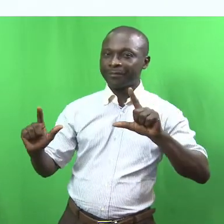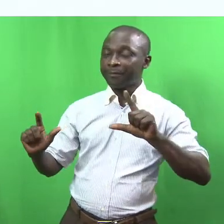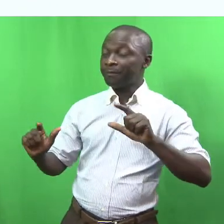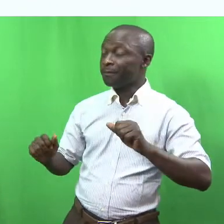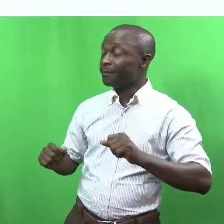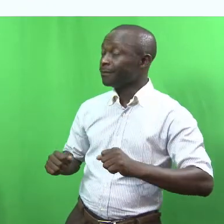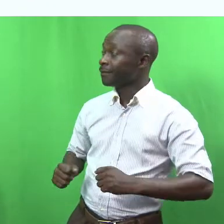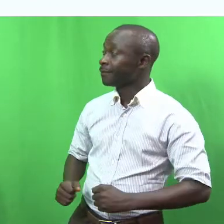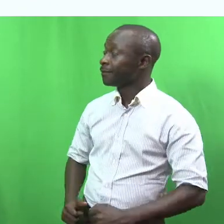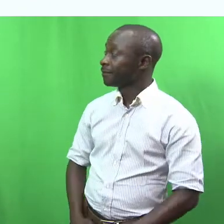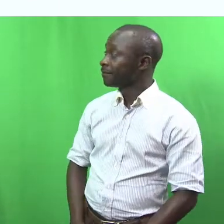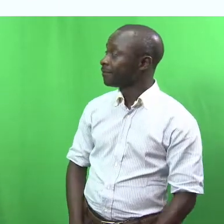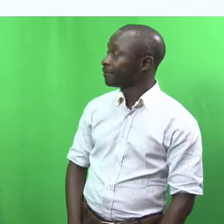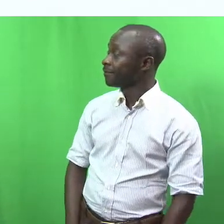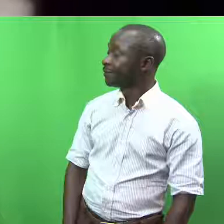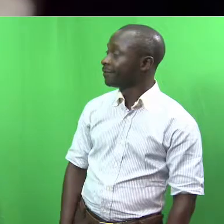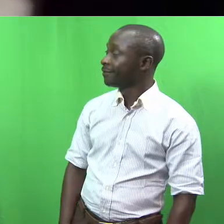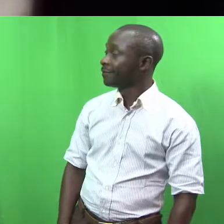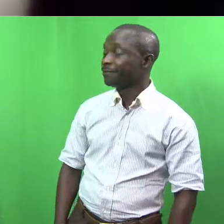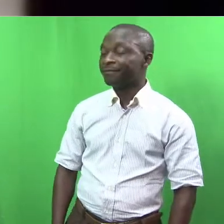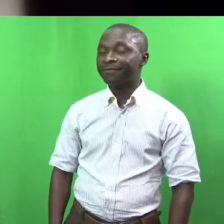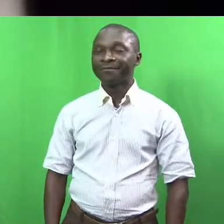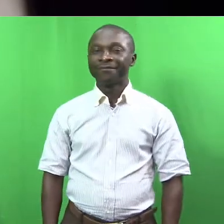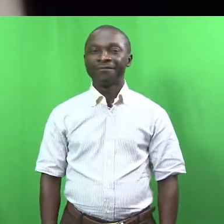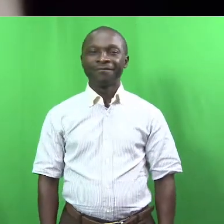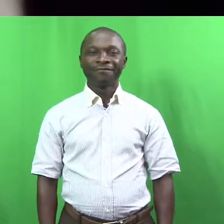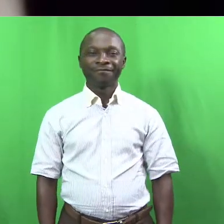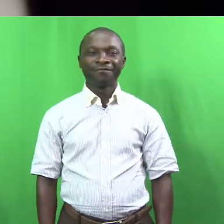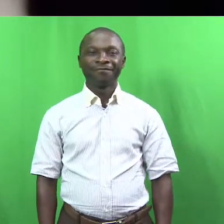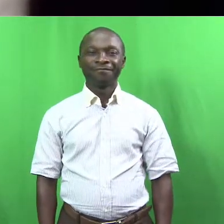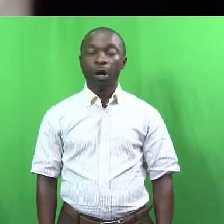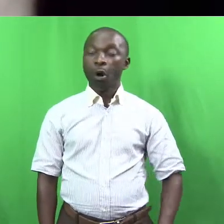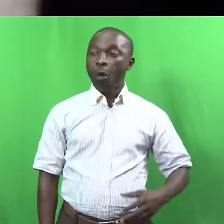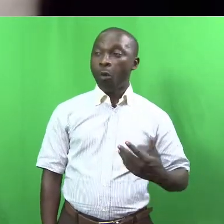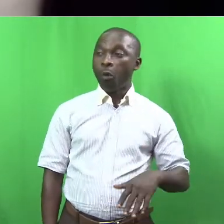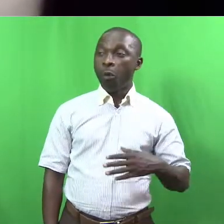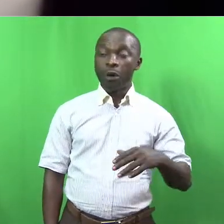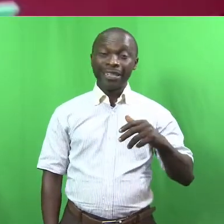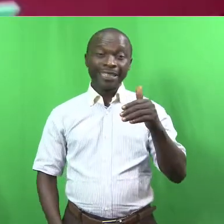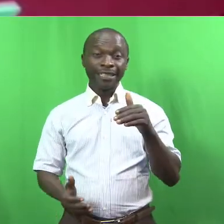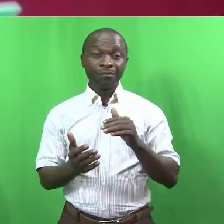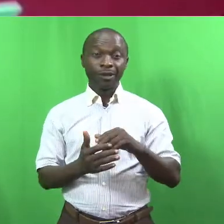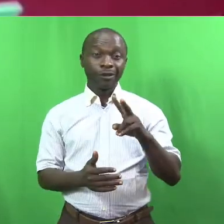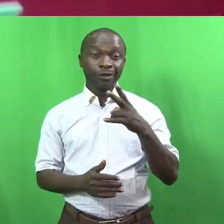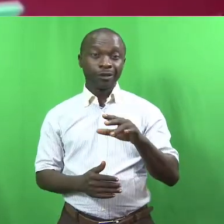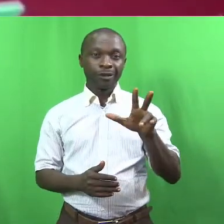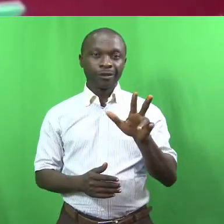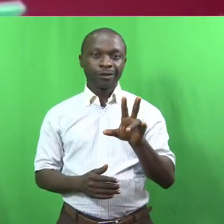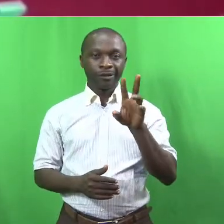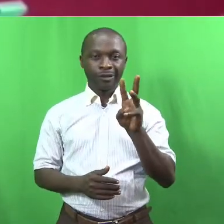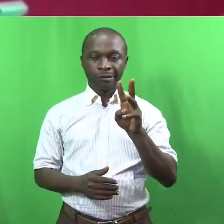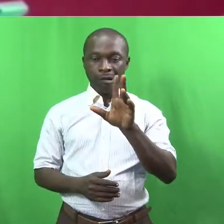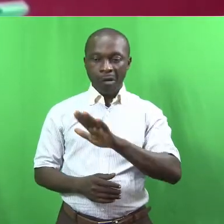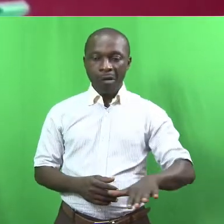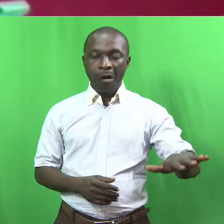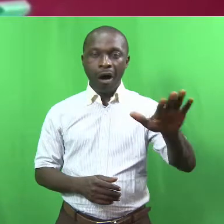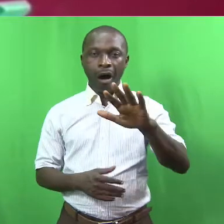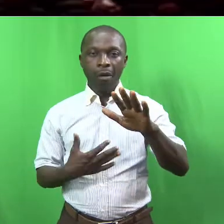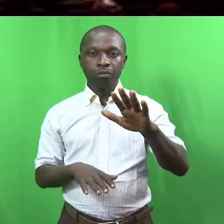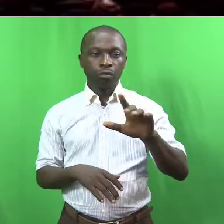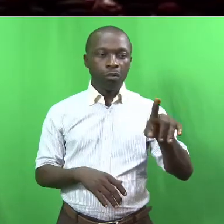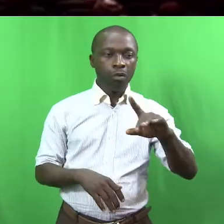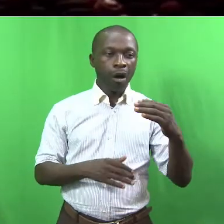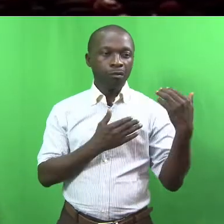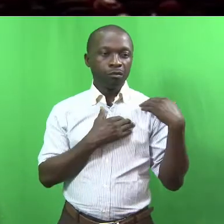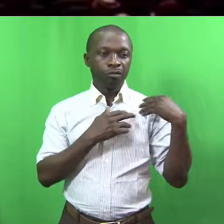heurts qui ont jalonné ce scrutin. 10 236 conseillers municipaux et 14 002 chefs traditionnels, membres des deux